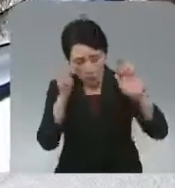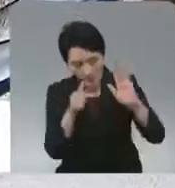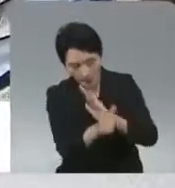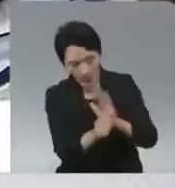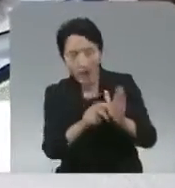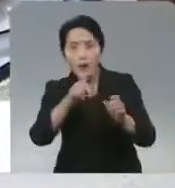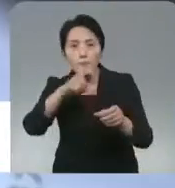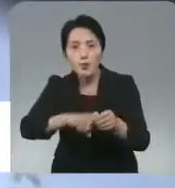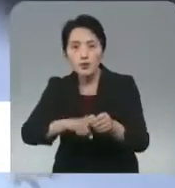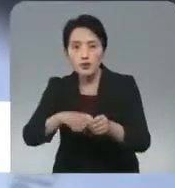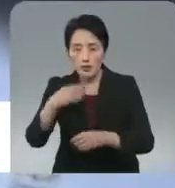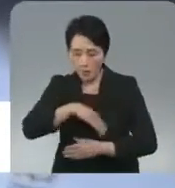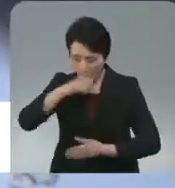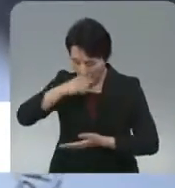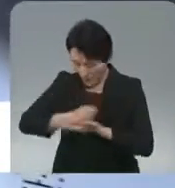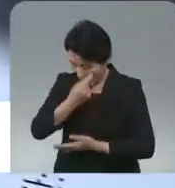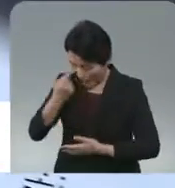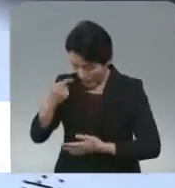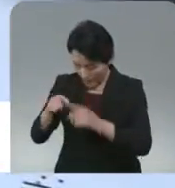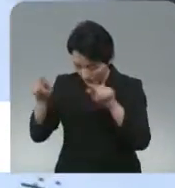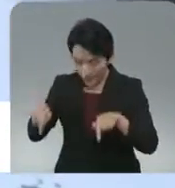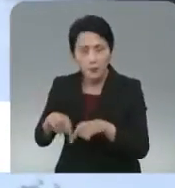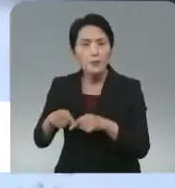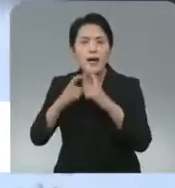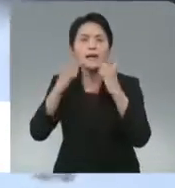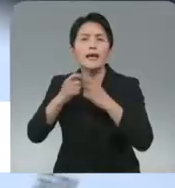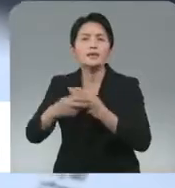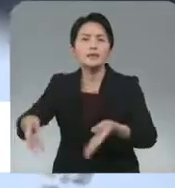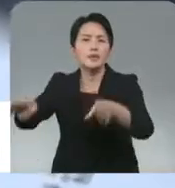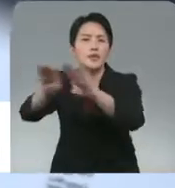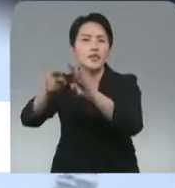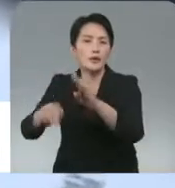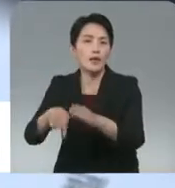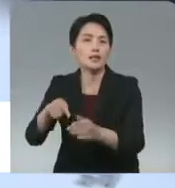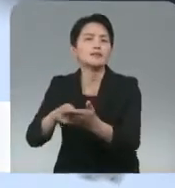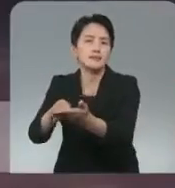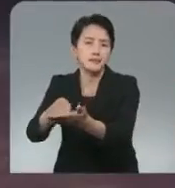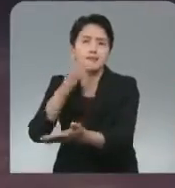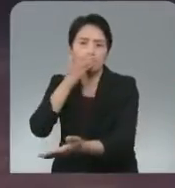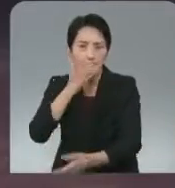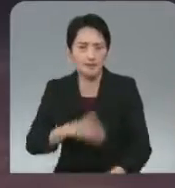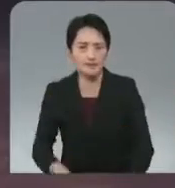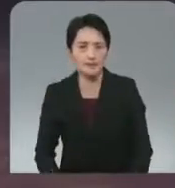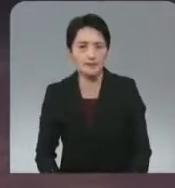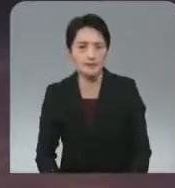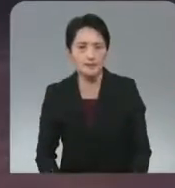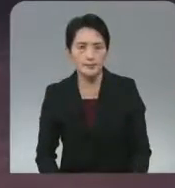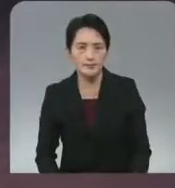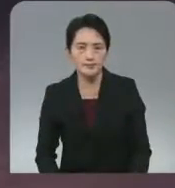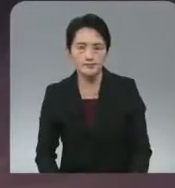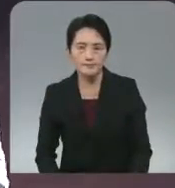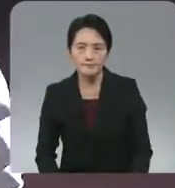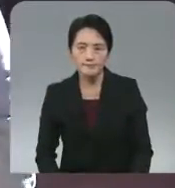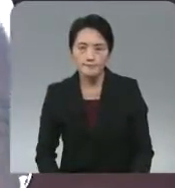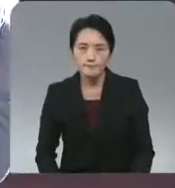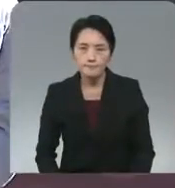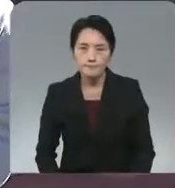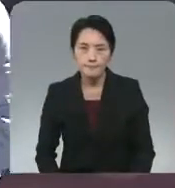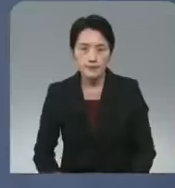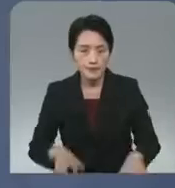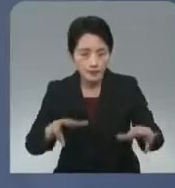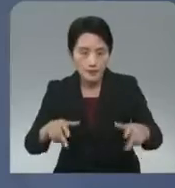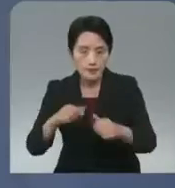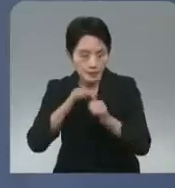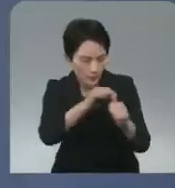do số ca nhiễm tăng đột biến nhu cầu cấp thẻ thông hành phòng dịch tăng mạnh việc tạm dừng Cho dung dịch sẽ giúp trung tâm y tế tập trung